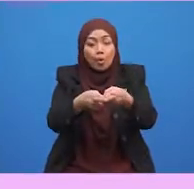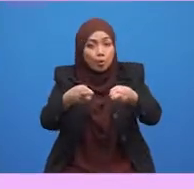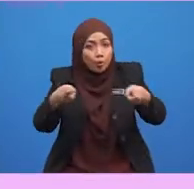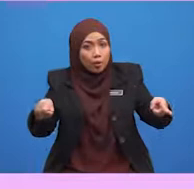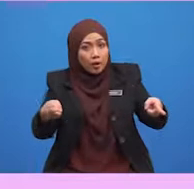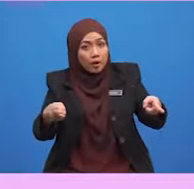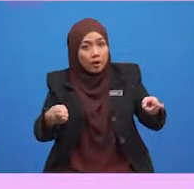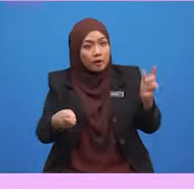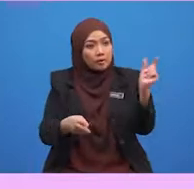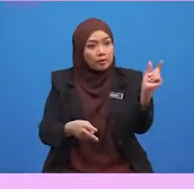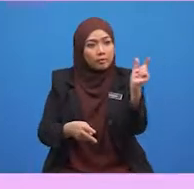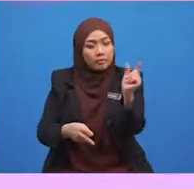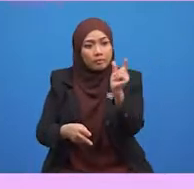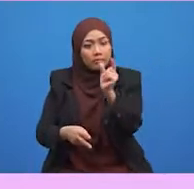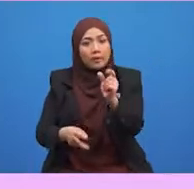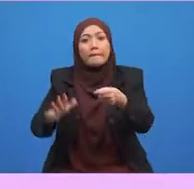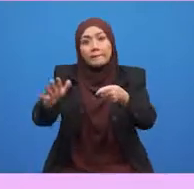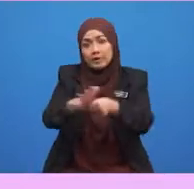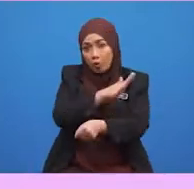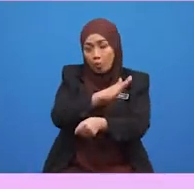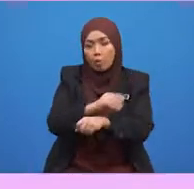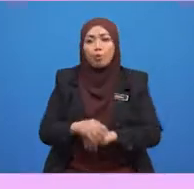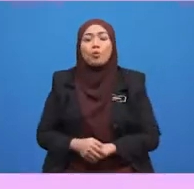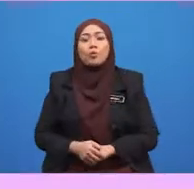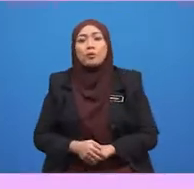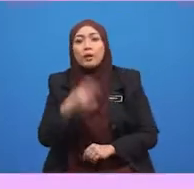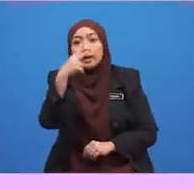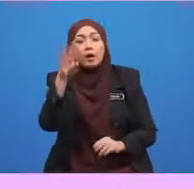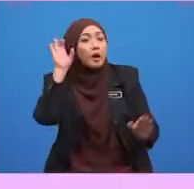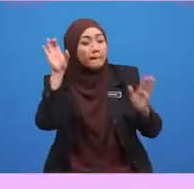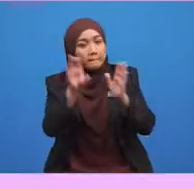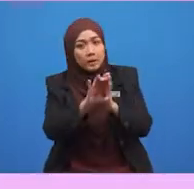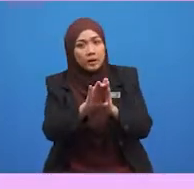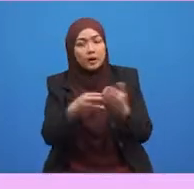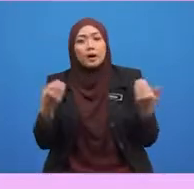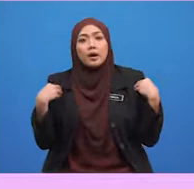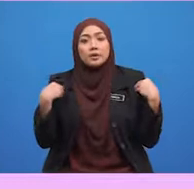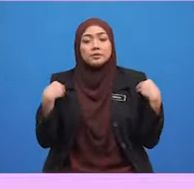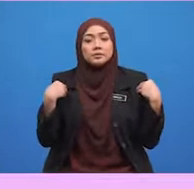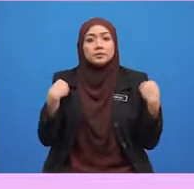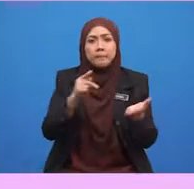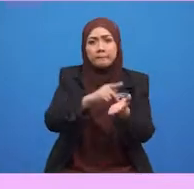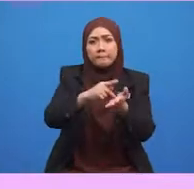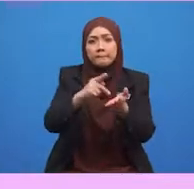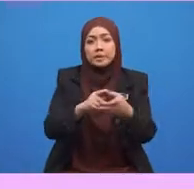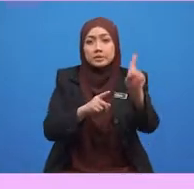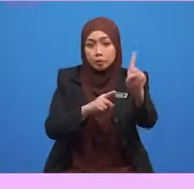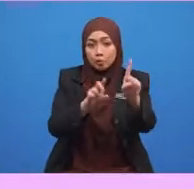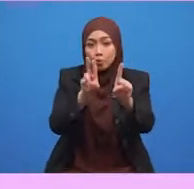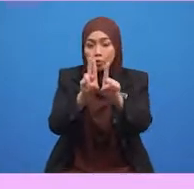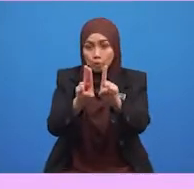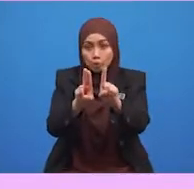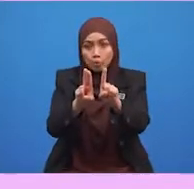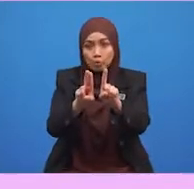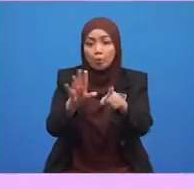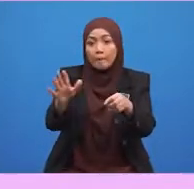satu unit persegi penuh. Pada paparan, didapati bilangan meliputi satu unit